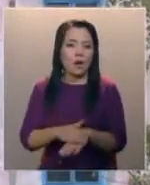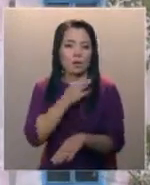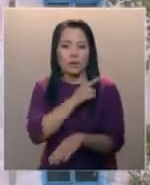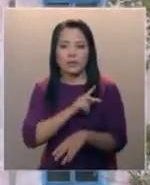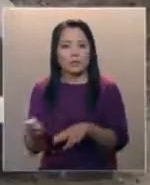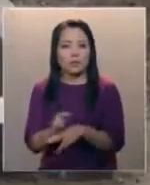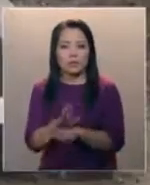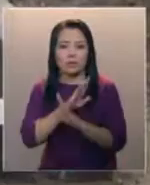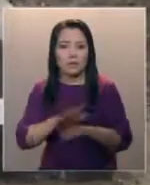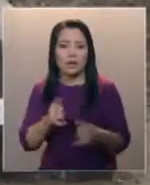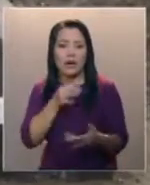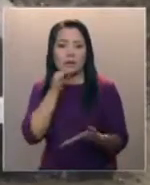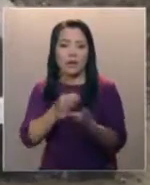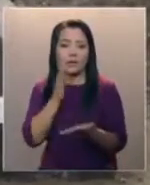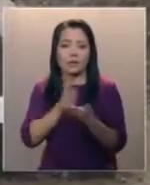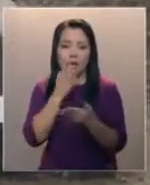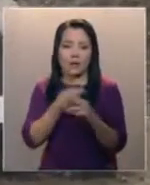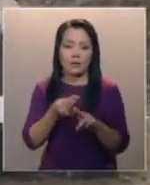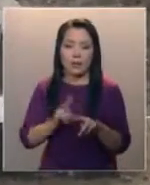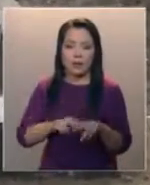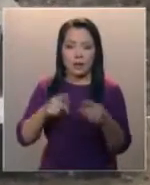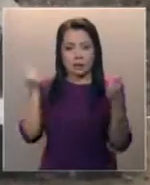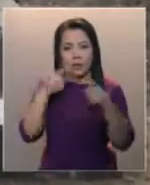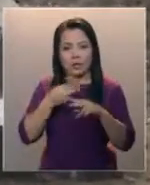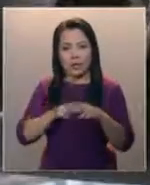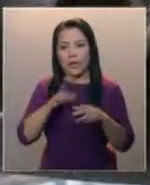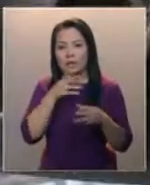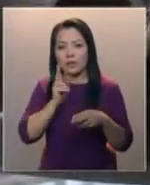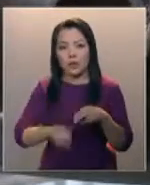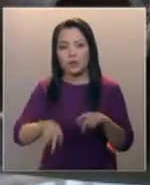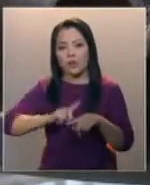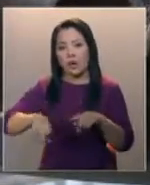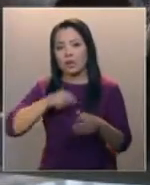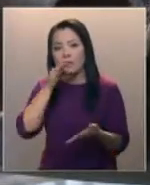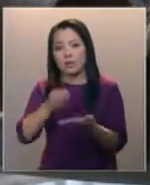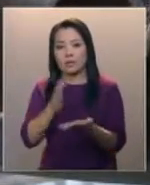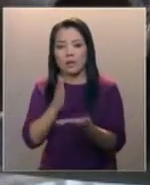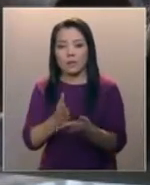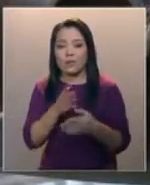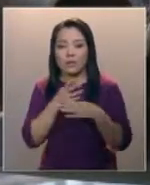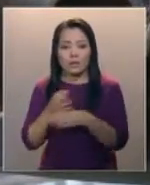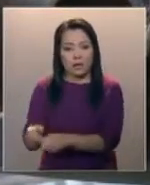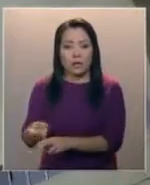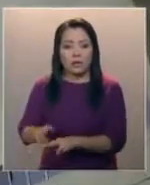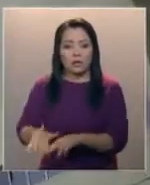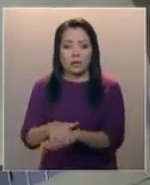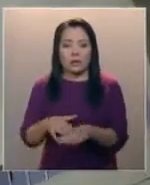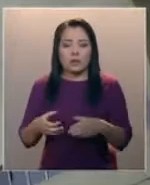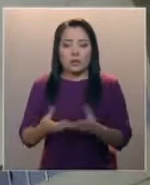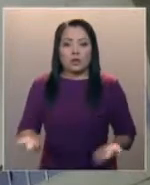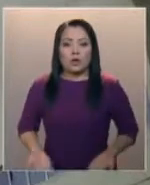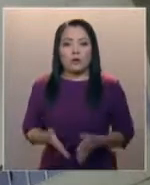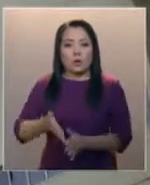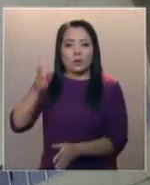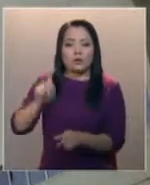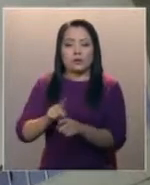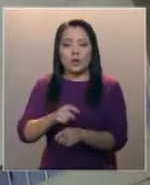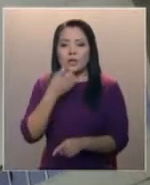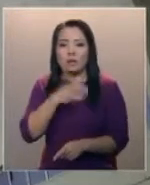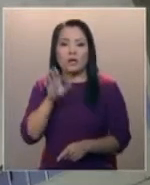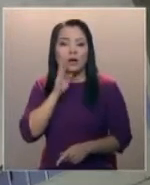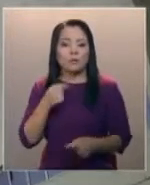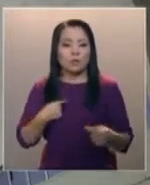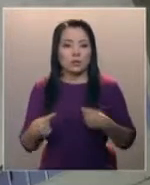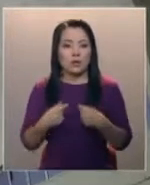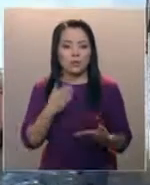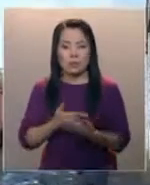жөнделмеген. Жауапты мамандар бұл жұмыстар белгіленген мерзімде аяқталады дейді. Мұндағы көп қабатты тұрғын үйлер көптен бері ыстық судан